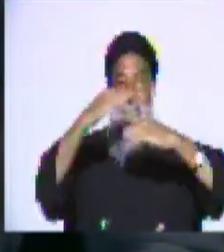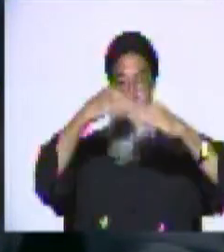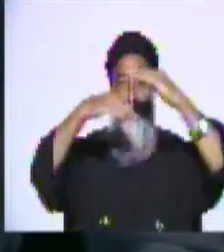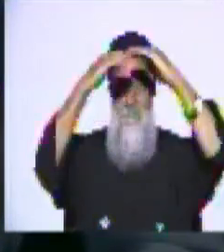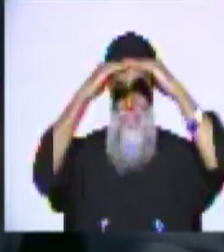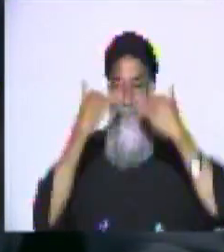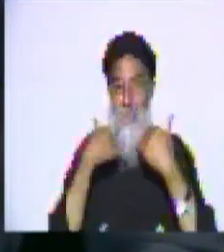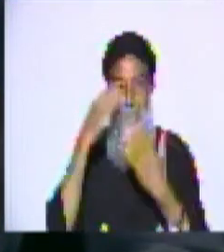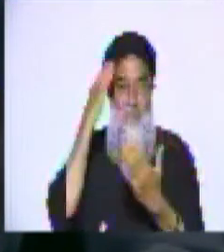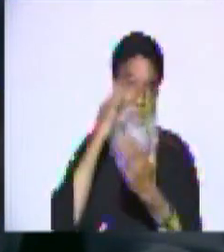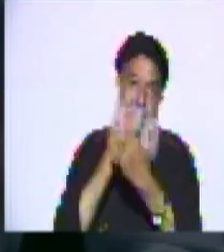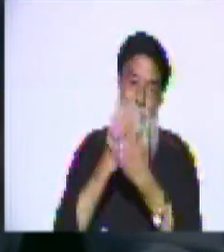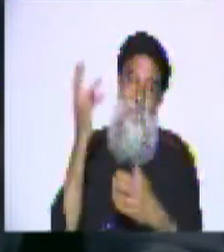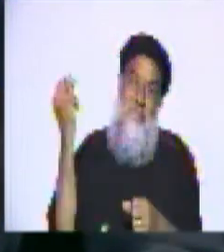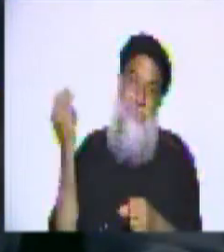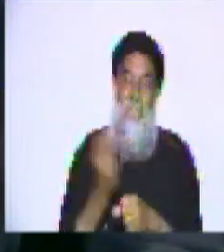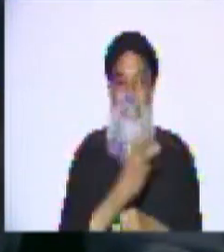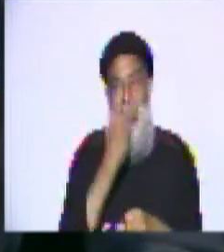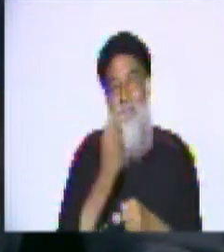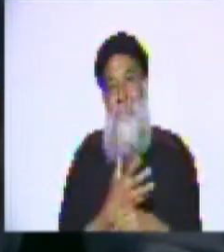ما فيش غفران للخطيه. طبعا.